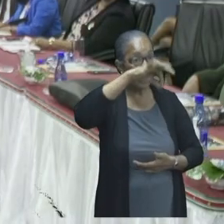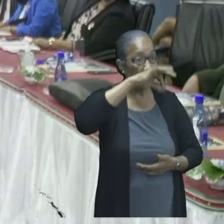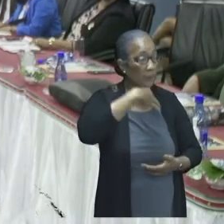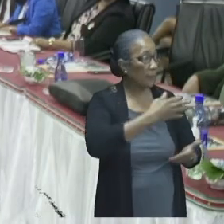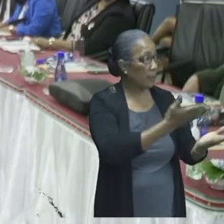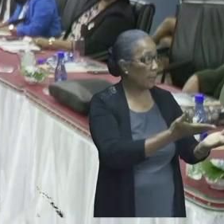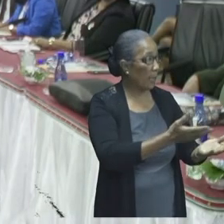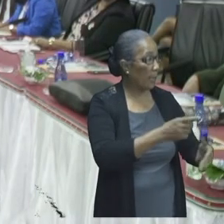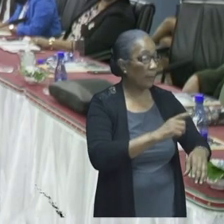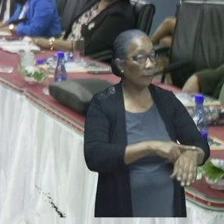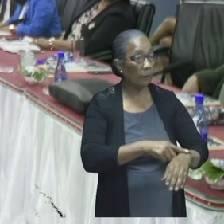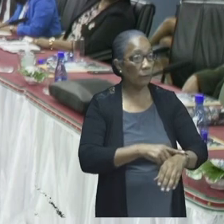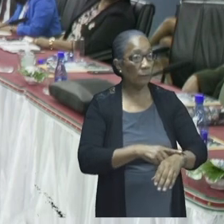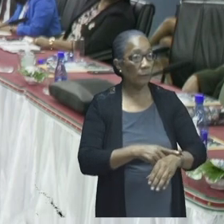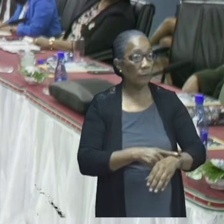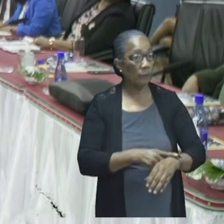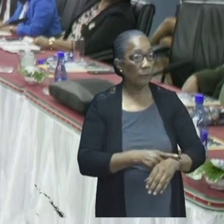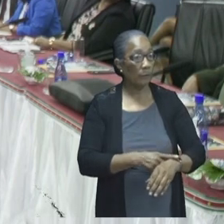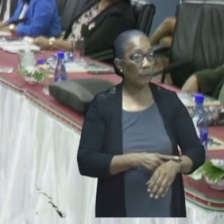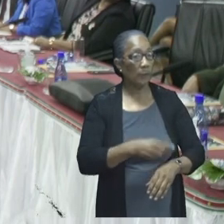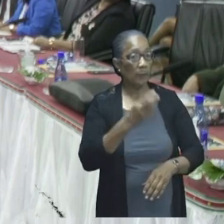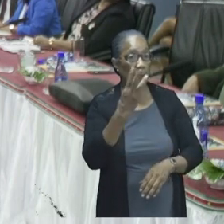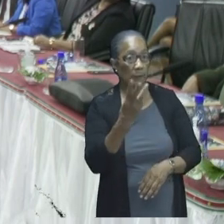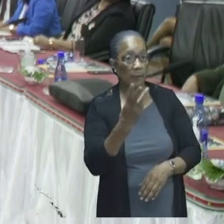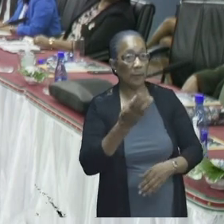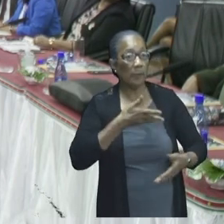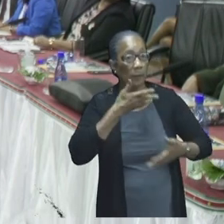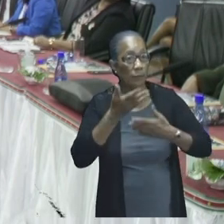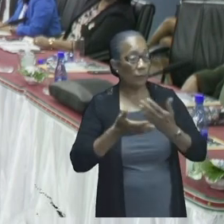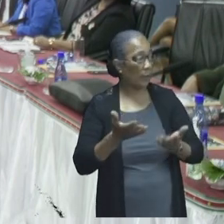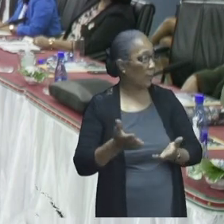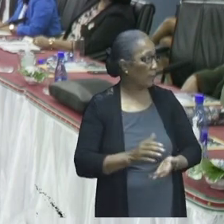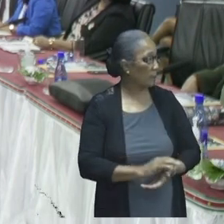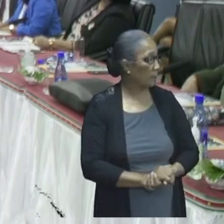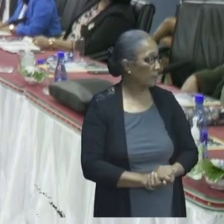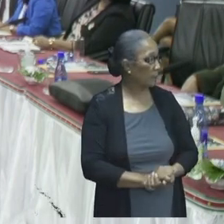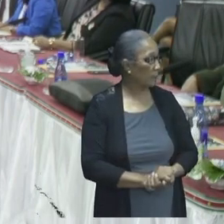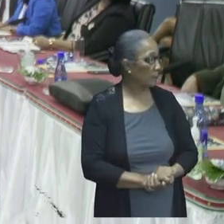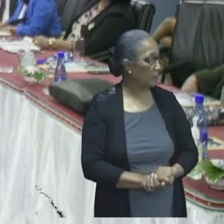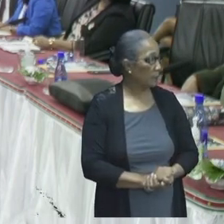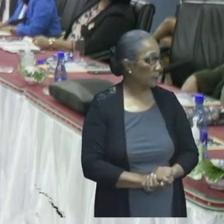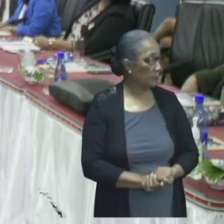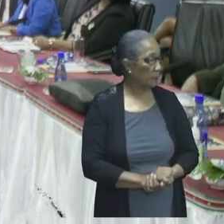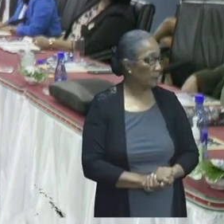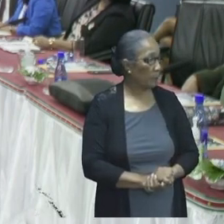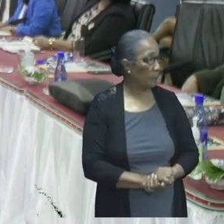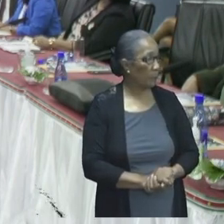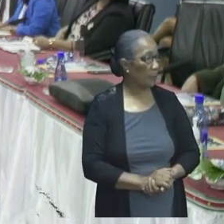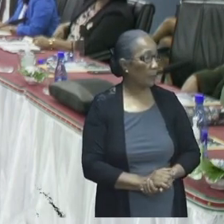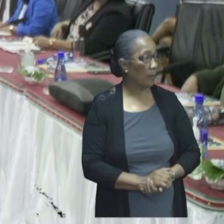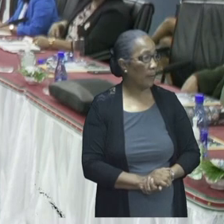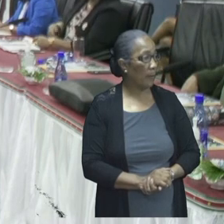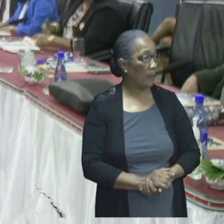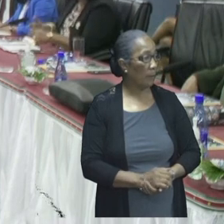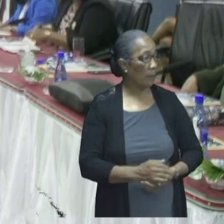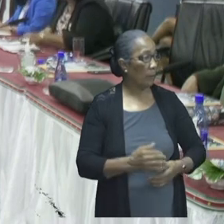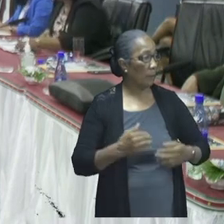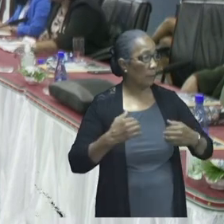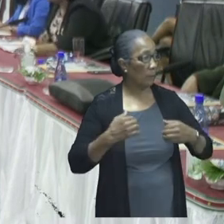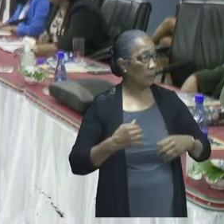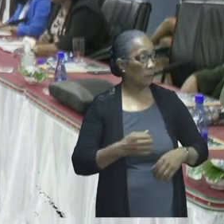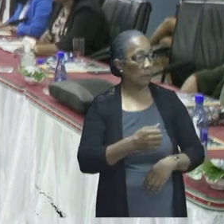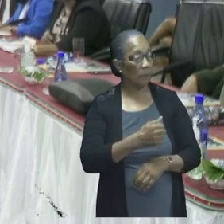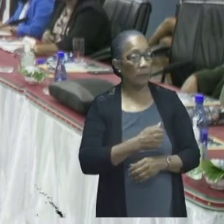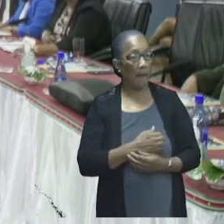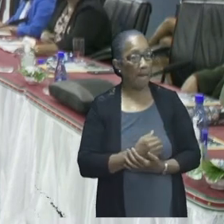tijd is niet onze bondgenoot ik heb drie hulpvraag steeds over volgen a20 nog geen informatie want er was